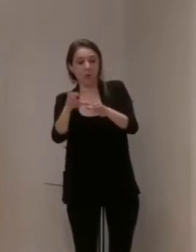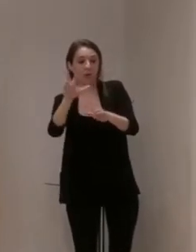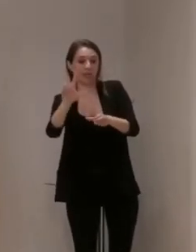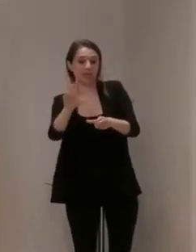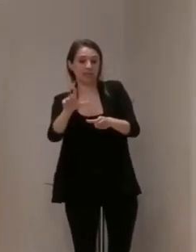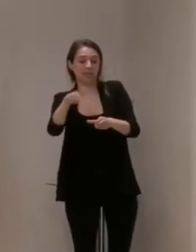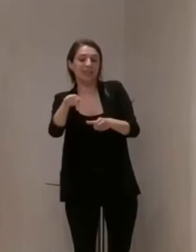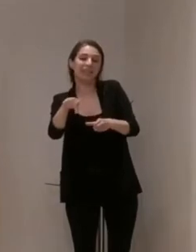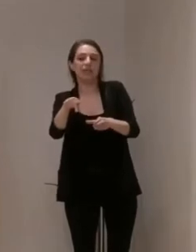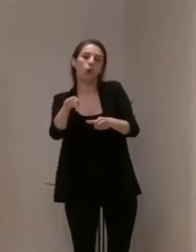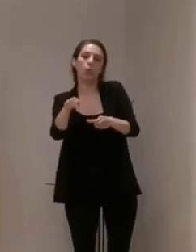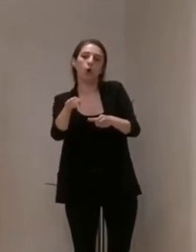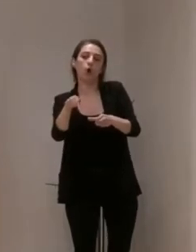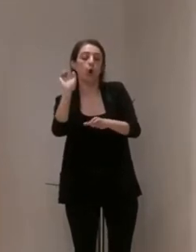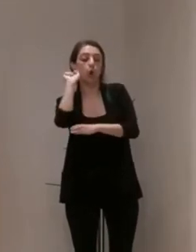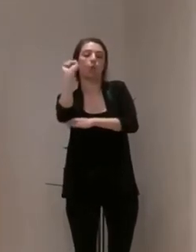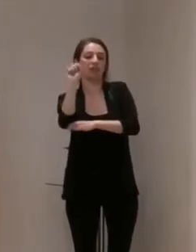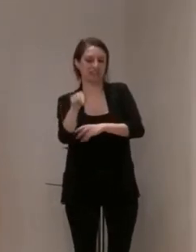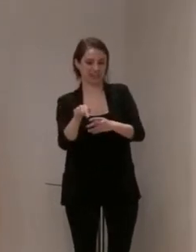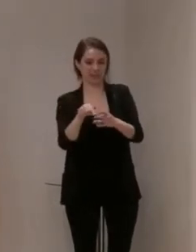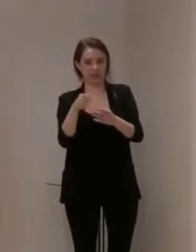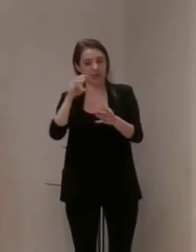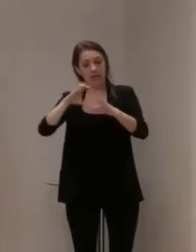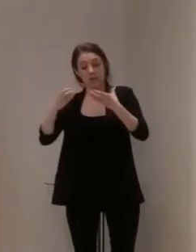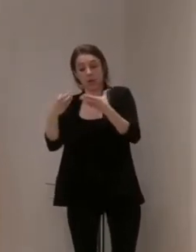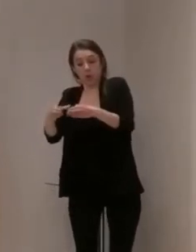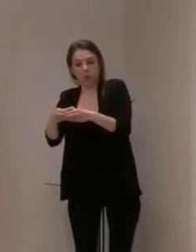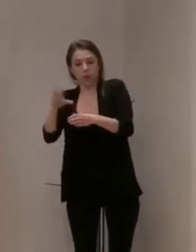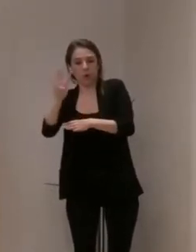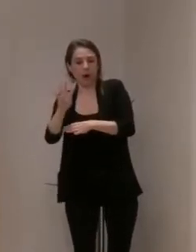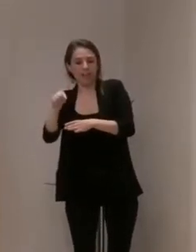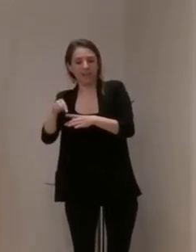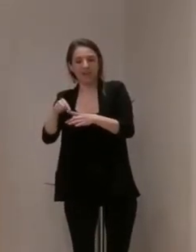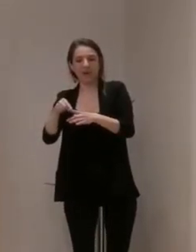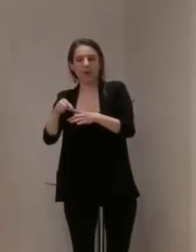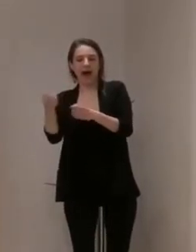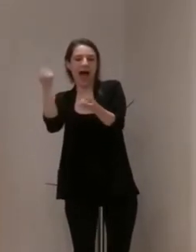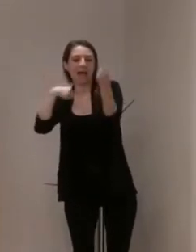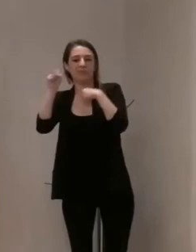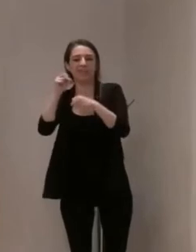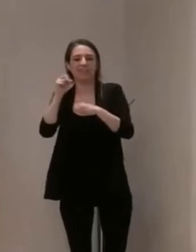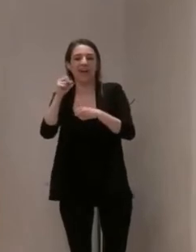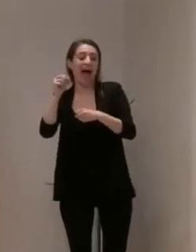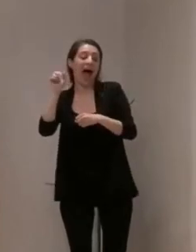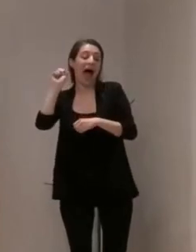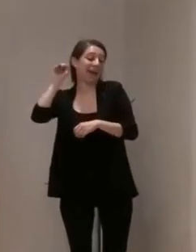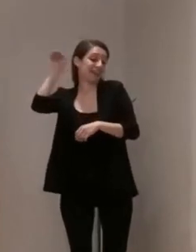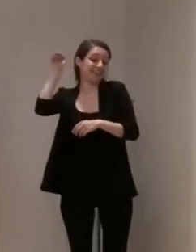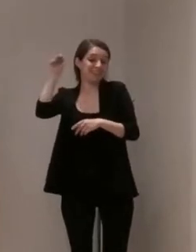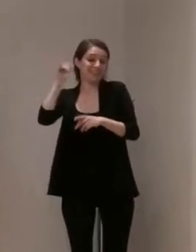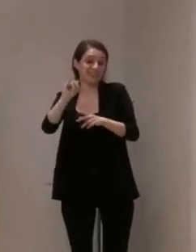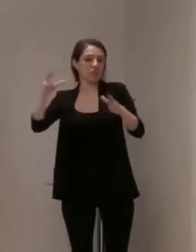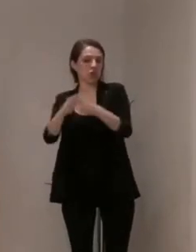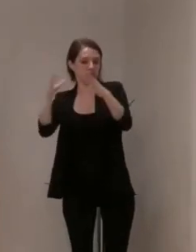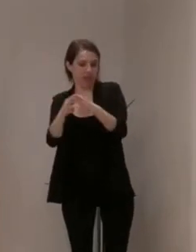d'activitats comunistes. El 4, d'activitats trotskistes, anarquistes i socials.